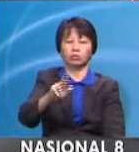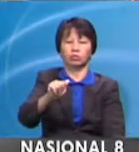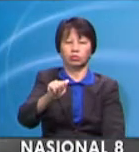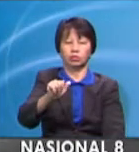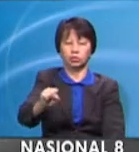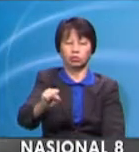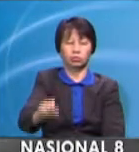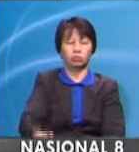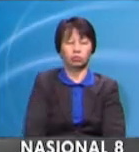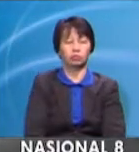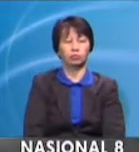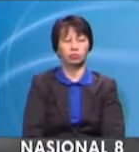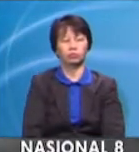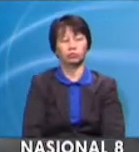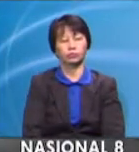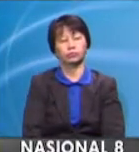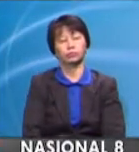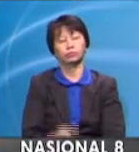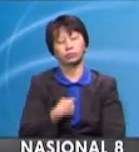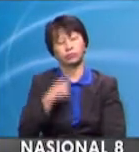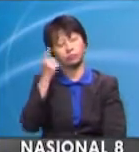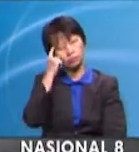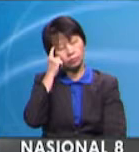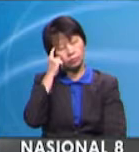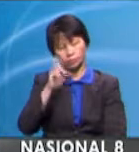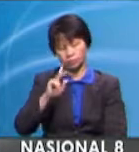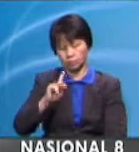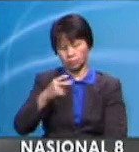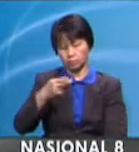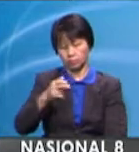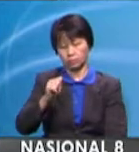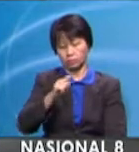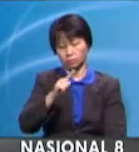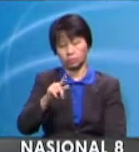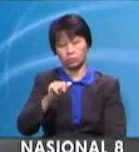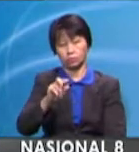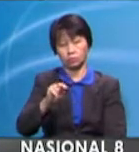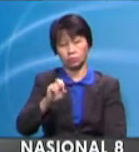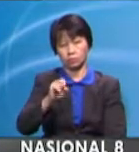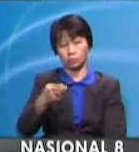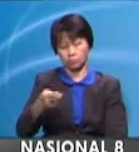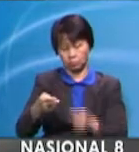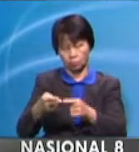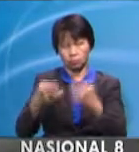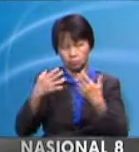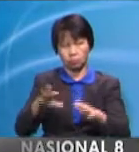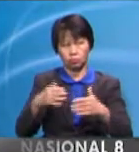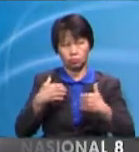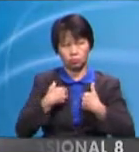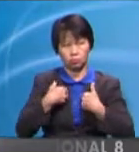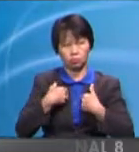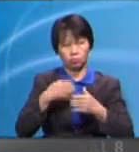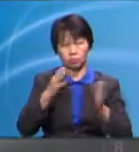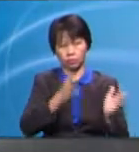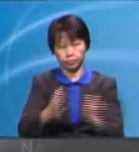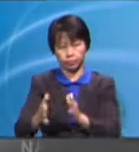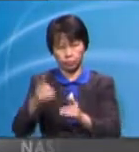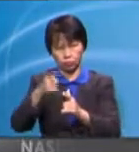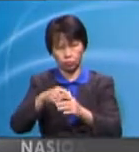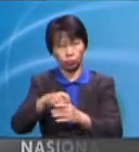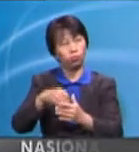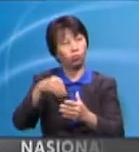Mas I think kazen as What announced in the plan in August